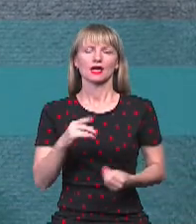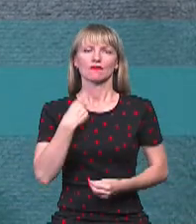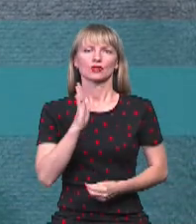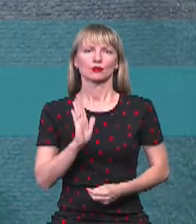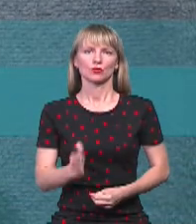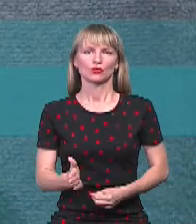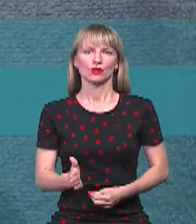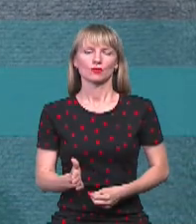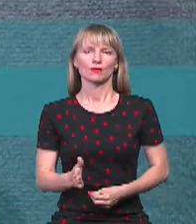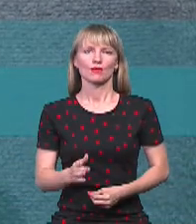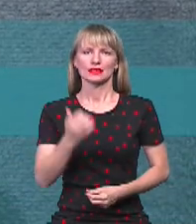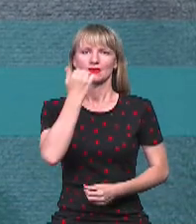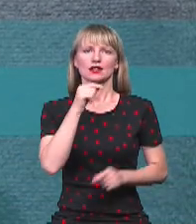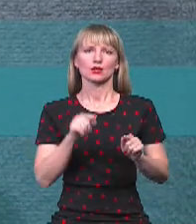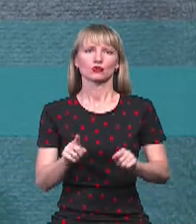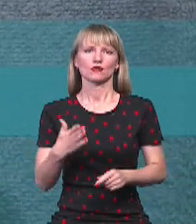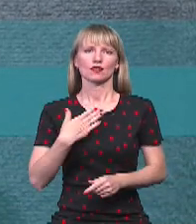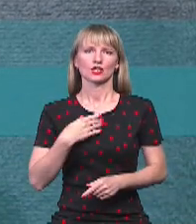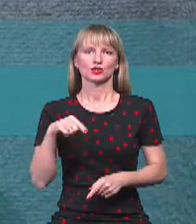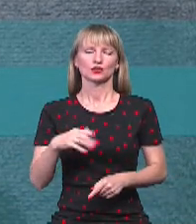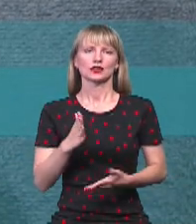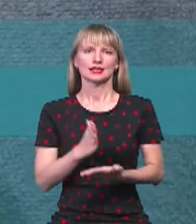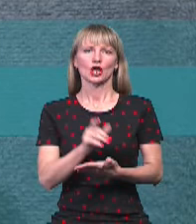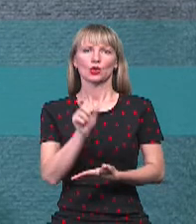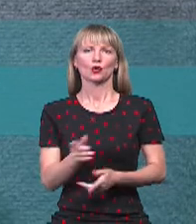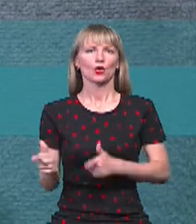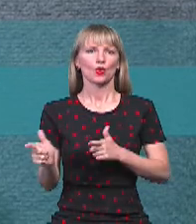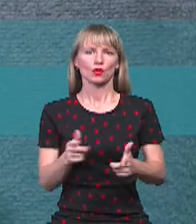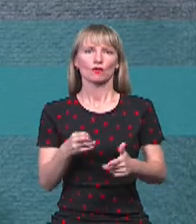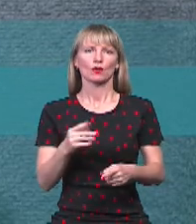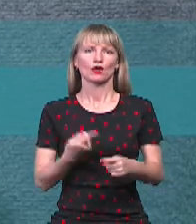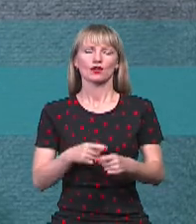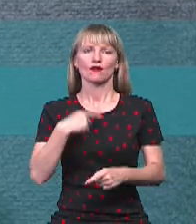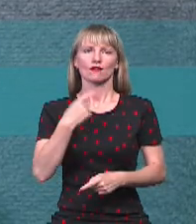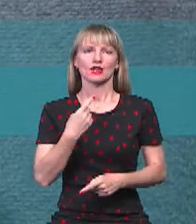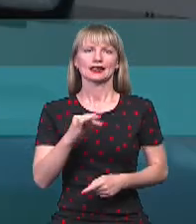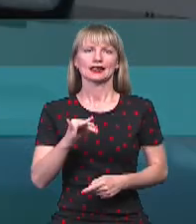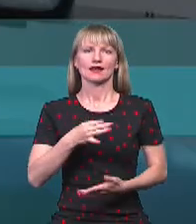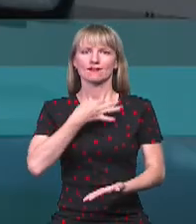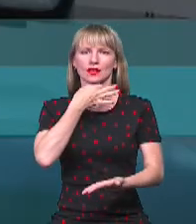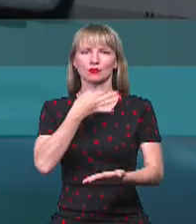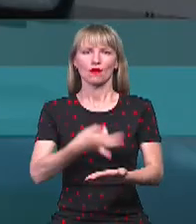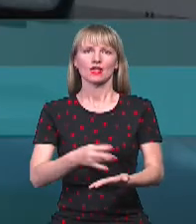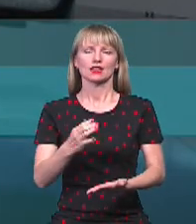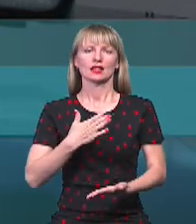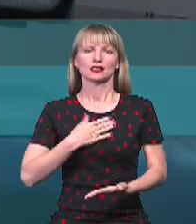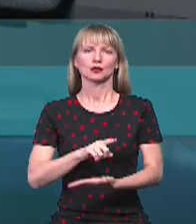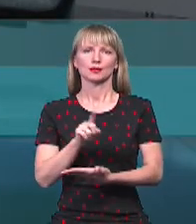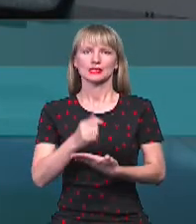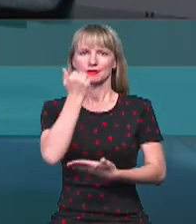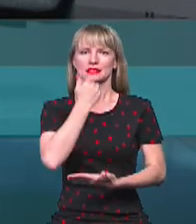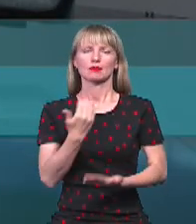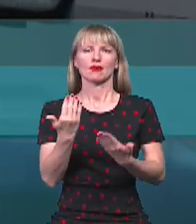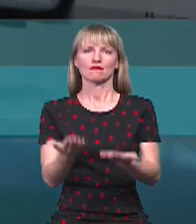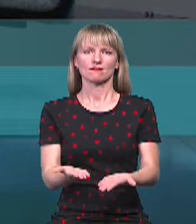будемо завдяки тому, що в нашій студії є люди, готові про це говорити і готові відповідати на наші питання. Спасибі